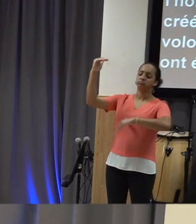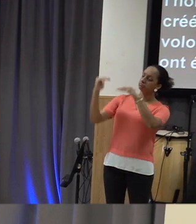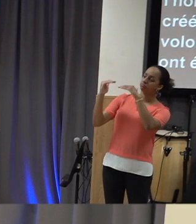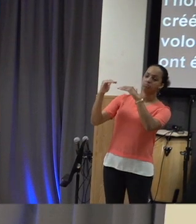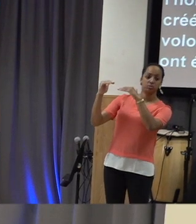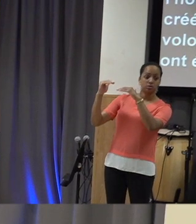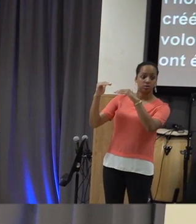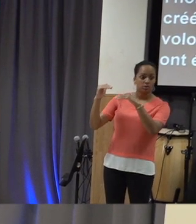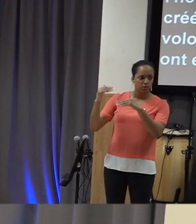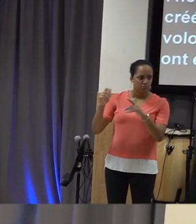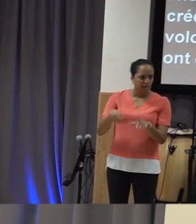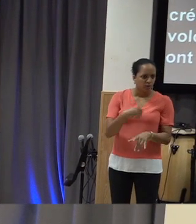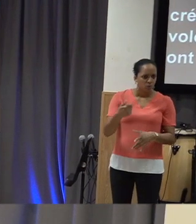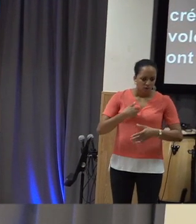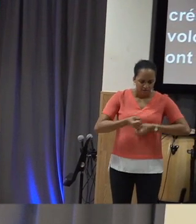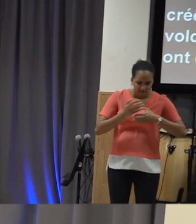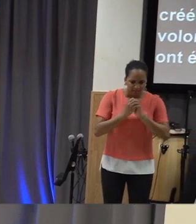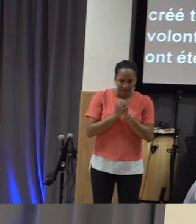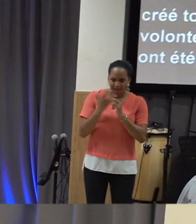sœur, sera une vanité.